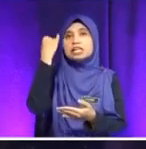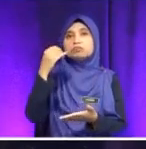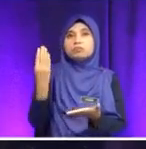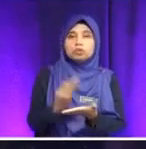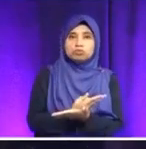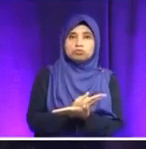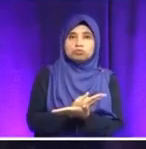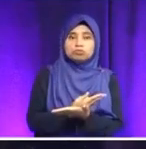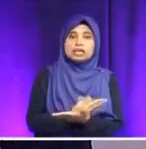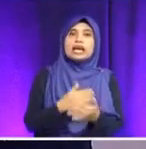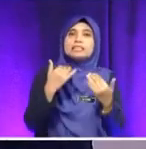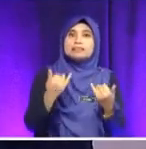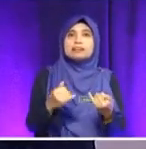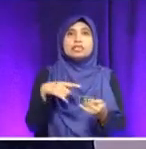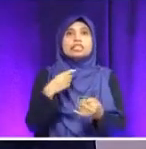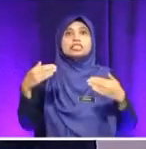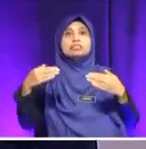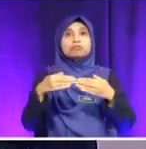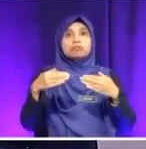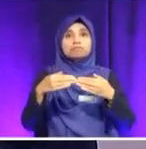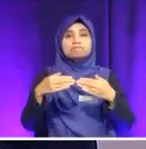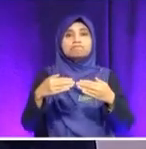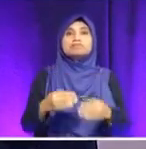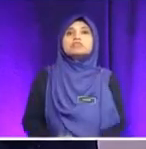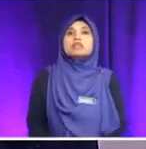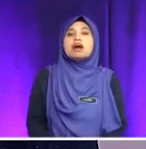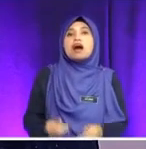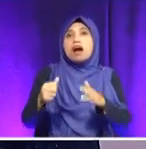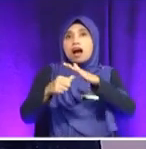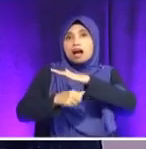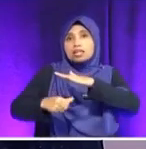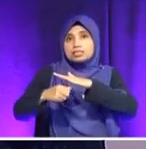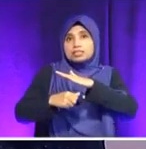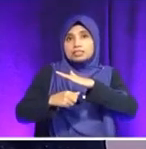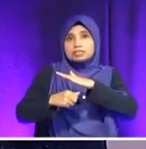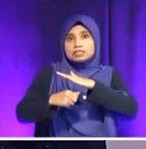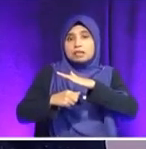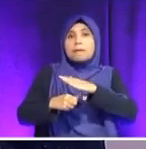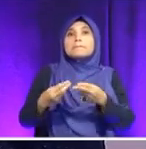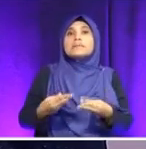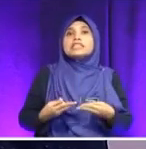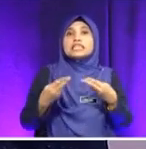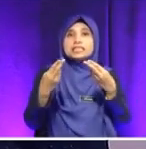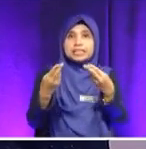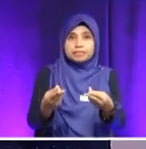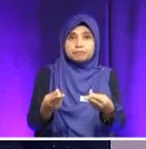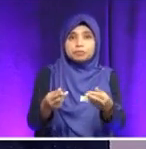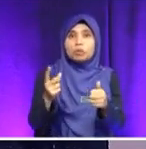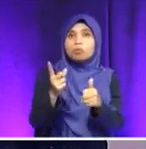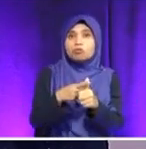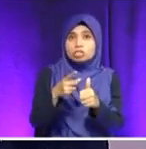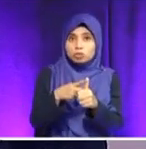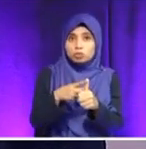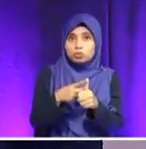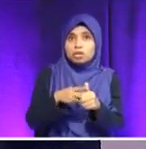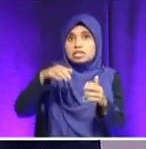pelajari? Okey, kita tengok untuk kali ini kita akan belajar asas dalam perkhidmatan penyajian. Okey, yang pertama sekali sebelum